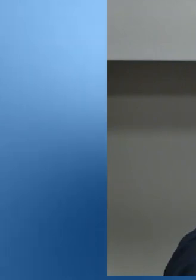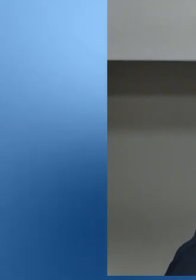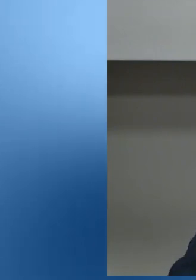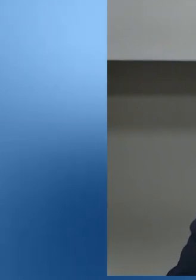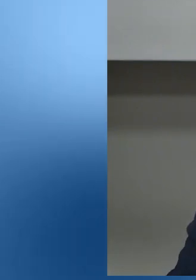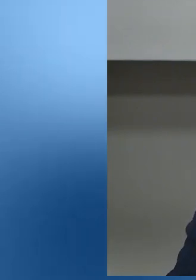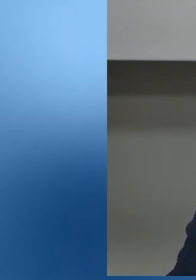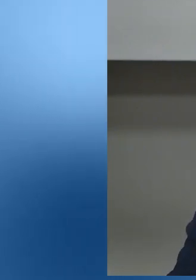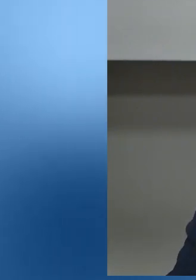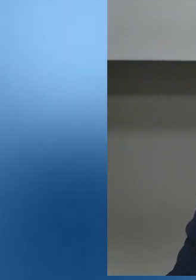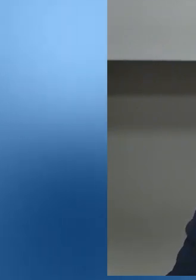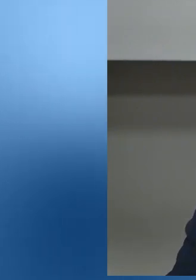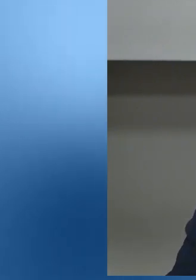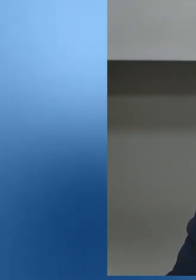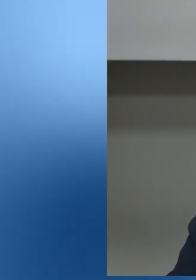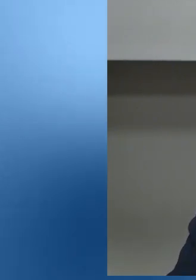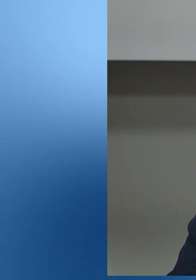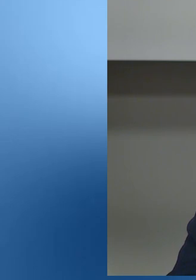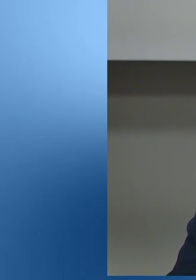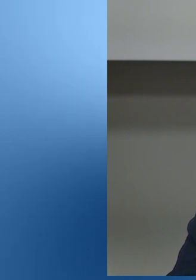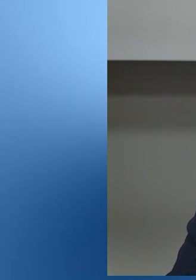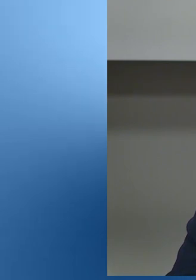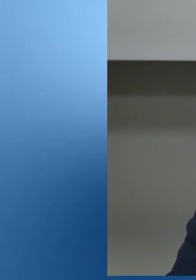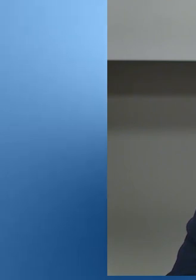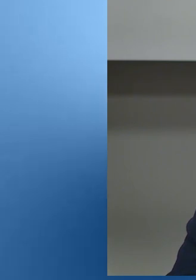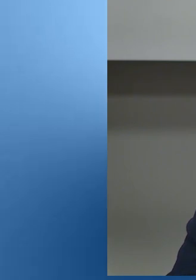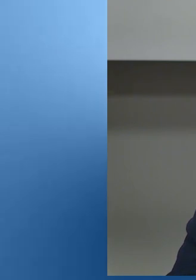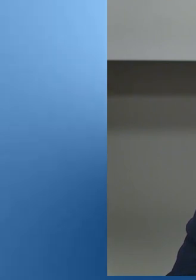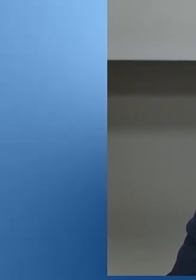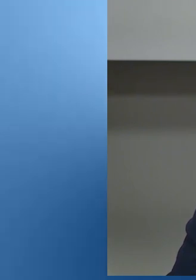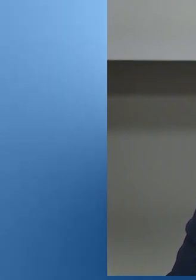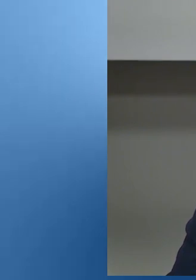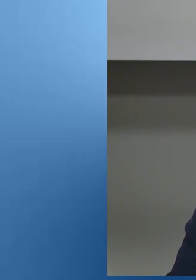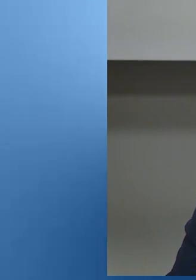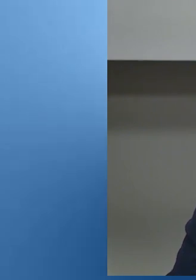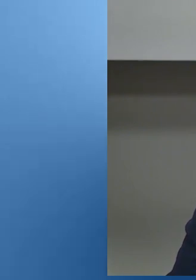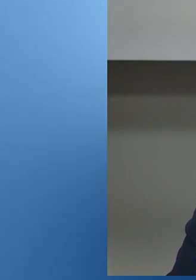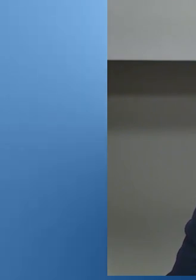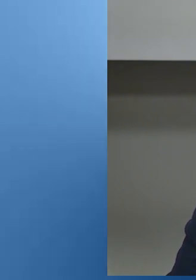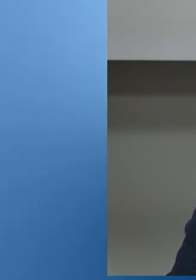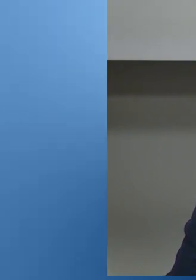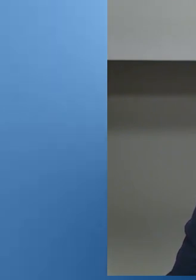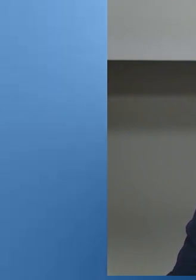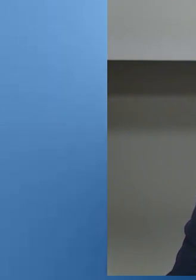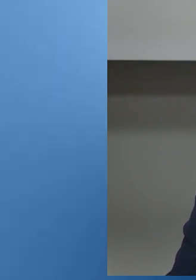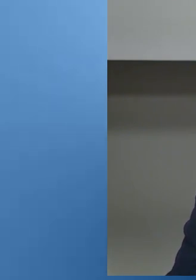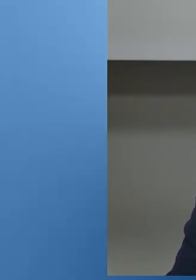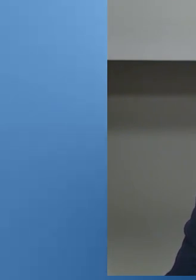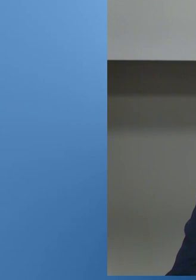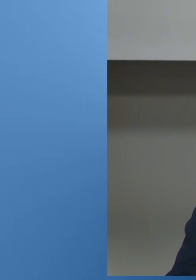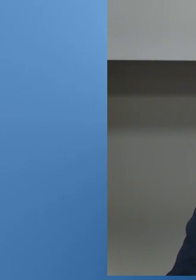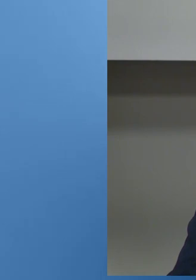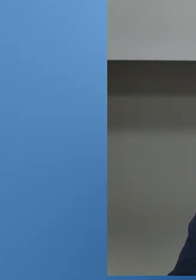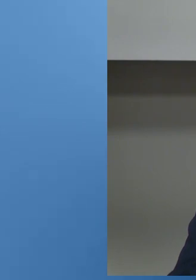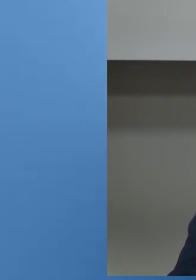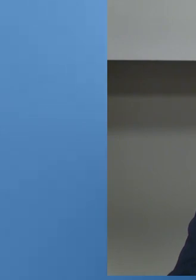d'activités que le théâtre de boulevard qui pouvait s'y dérouler en 2014 vous pouvez faire un petit rebond je vous